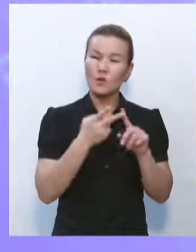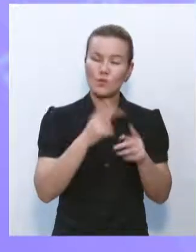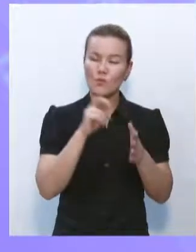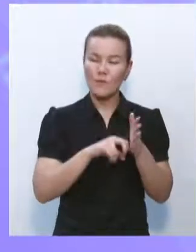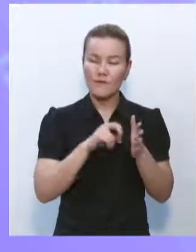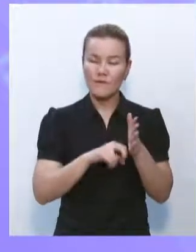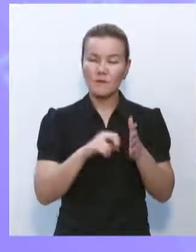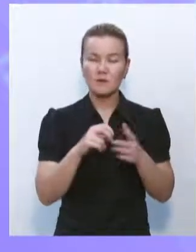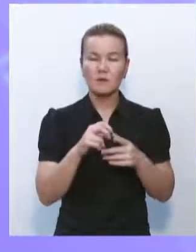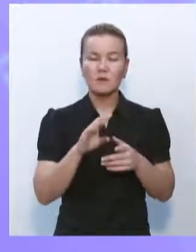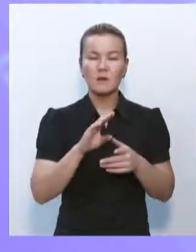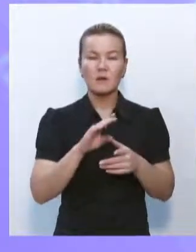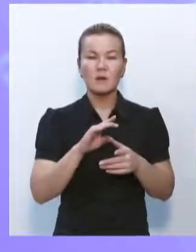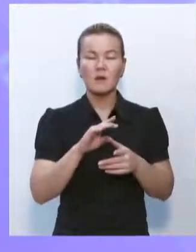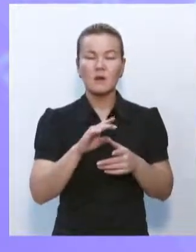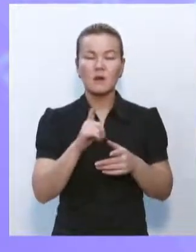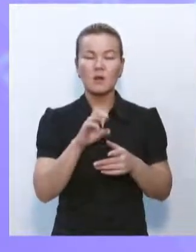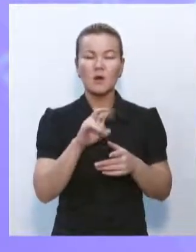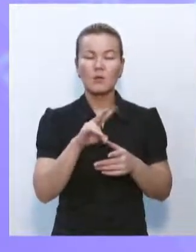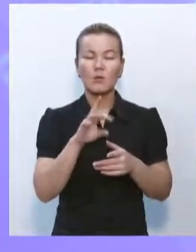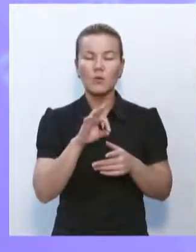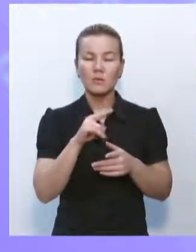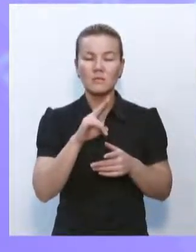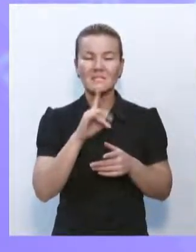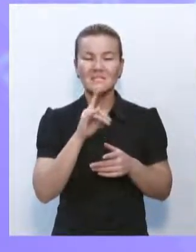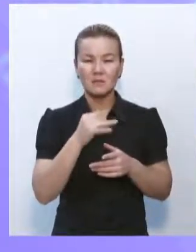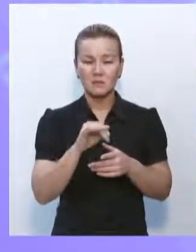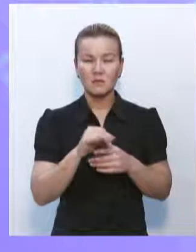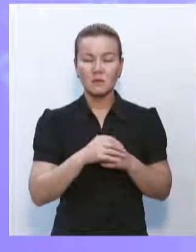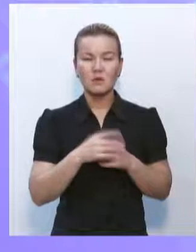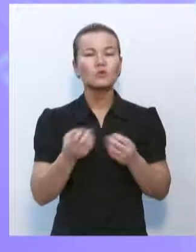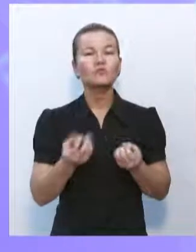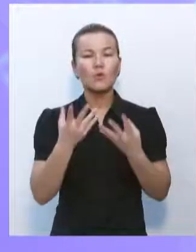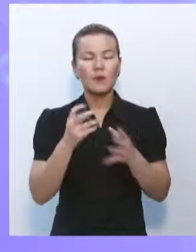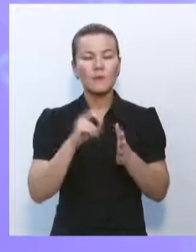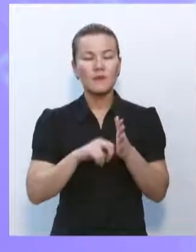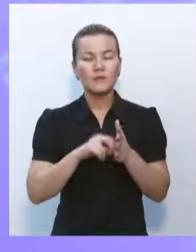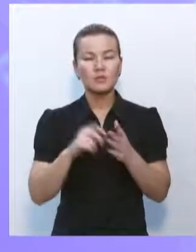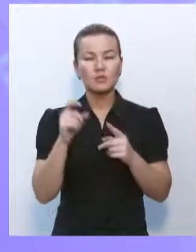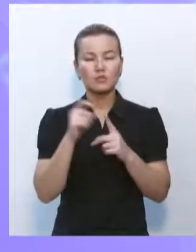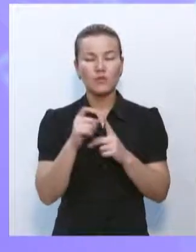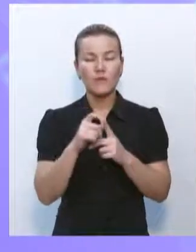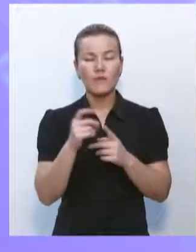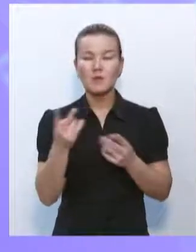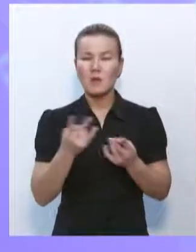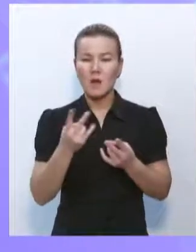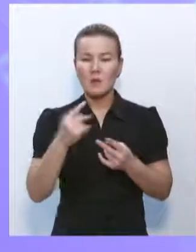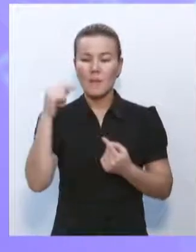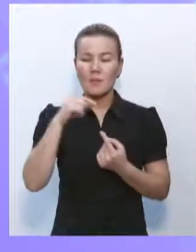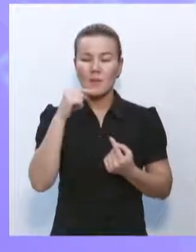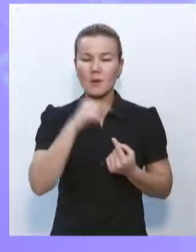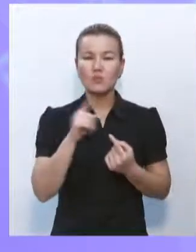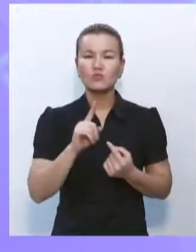безударную гласную в этом слове – «холодный». Сколько проверочных слов надо